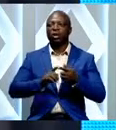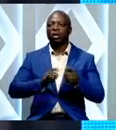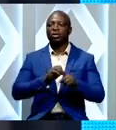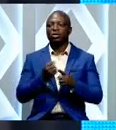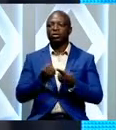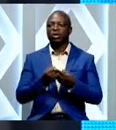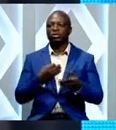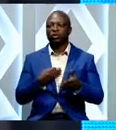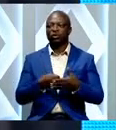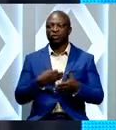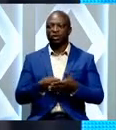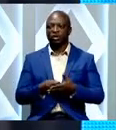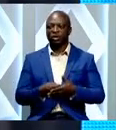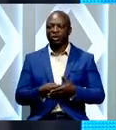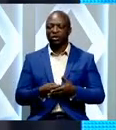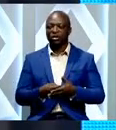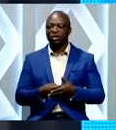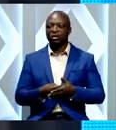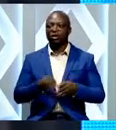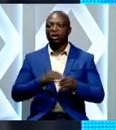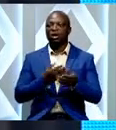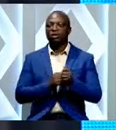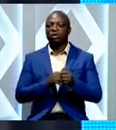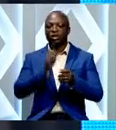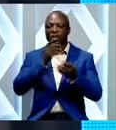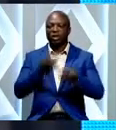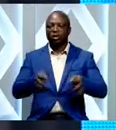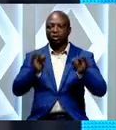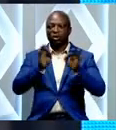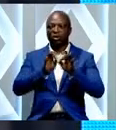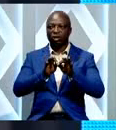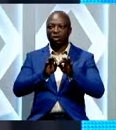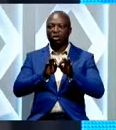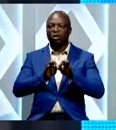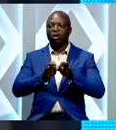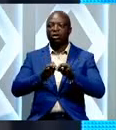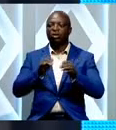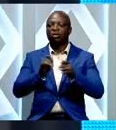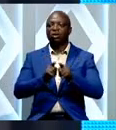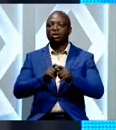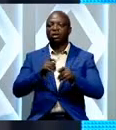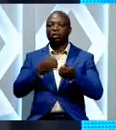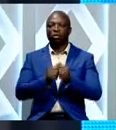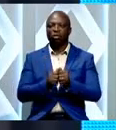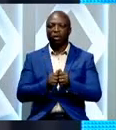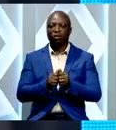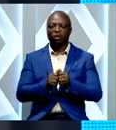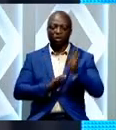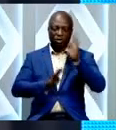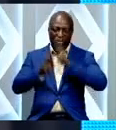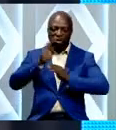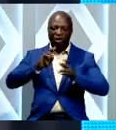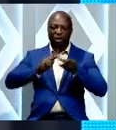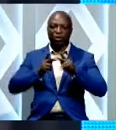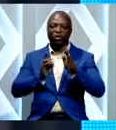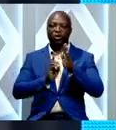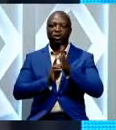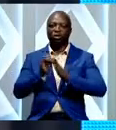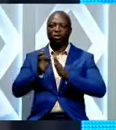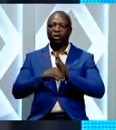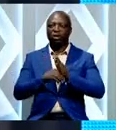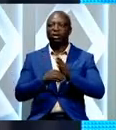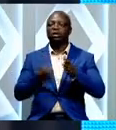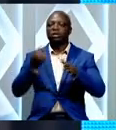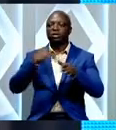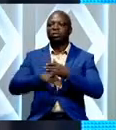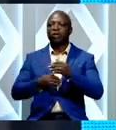situation financière. Ensuite, il est important qu'en temps de crise, les partenaires au développement